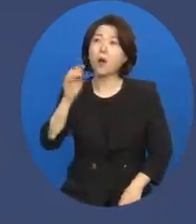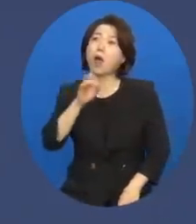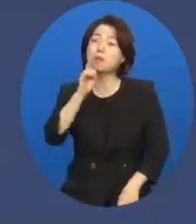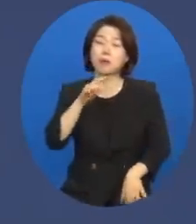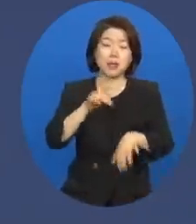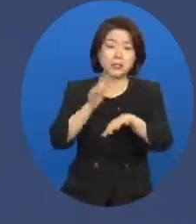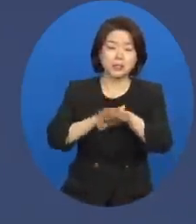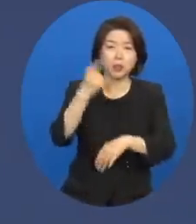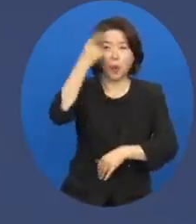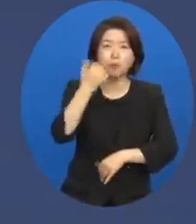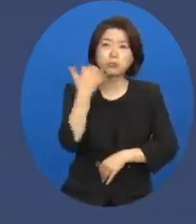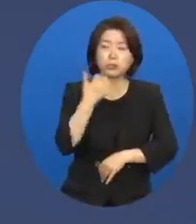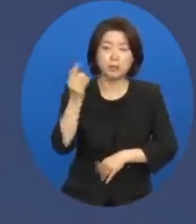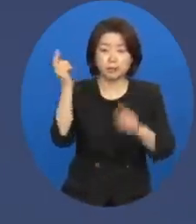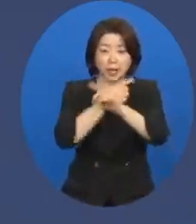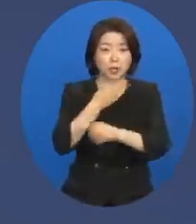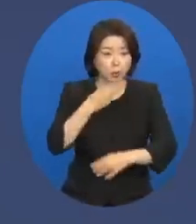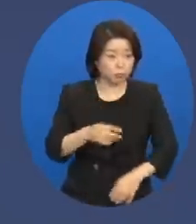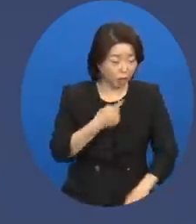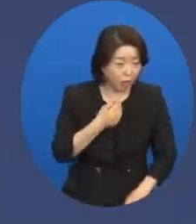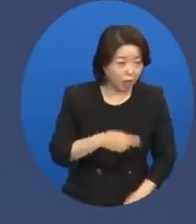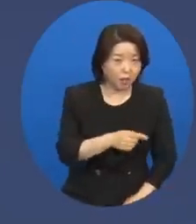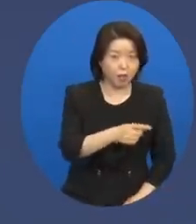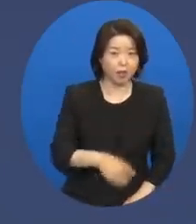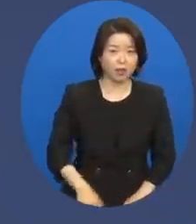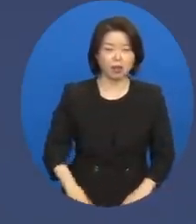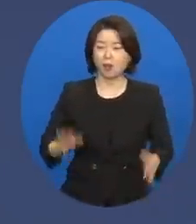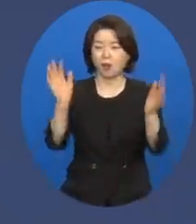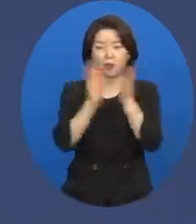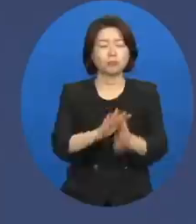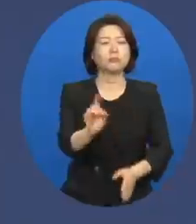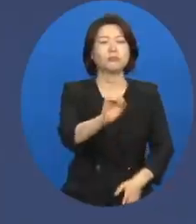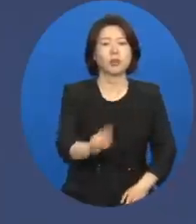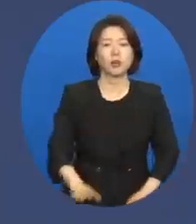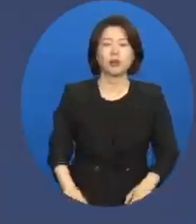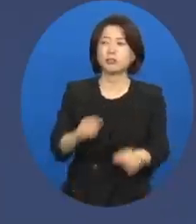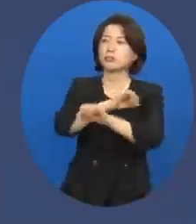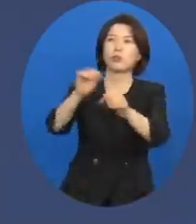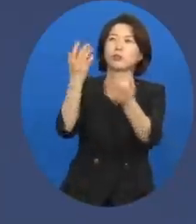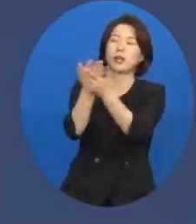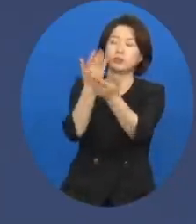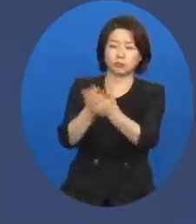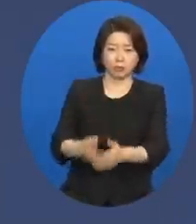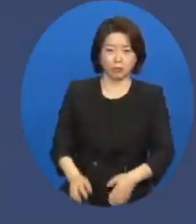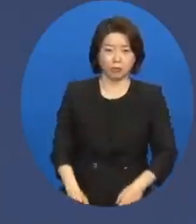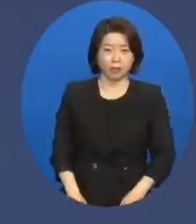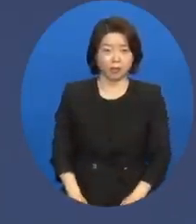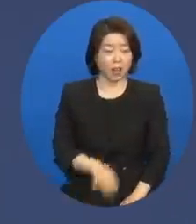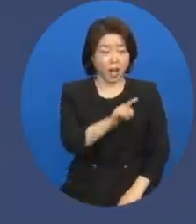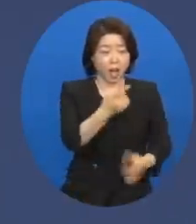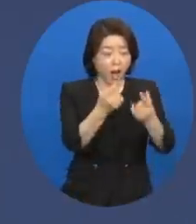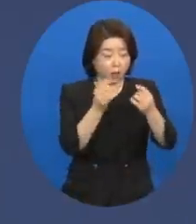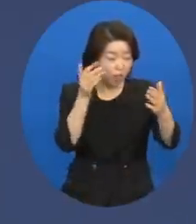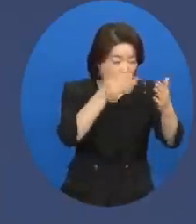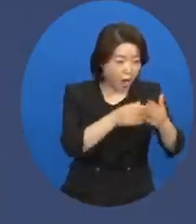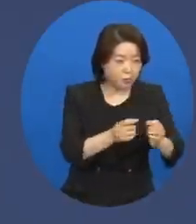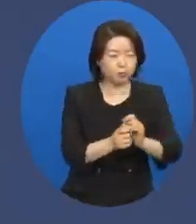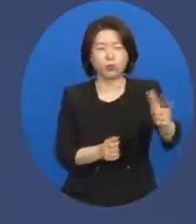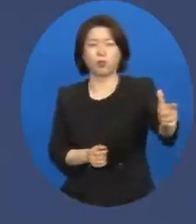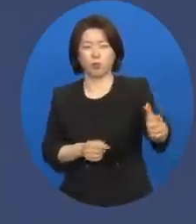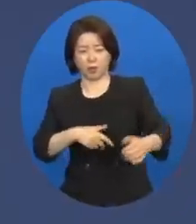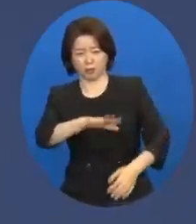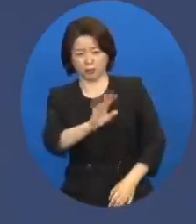얼굴 색깔도 안 바뀌고 그런다는 거예요? 주여 용서하시옵소서. 그렇게까지 갔으면 너무 멀리 가신